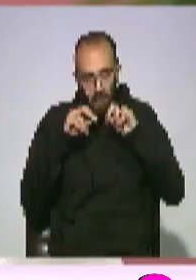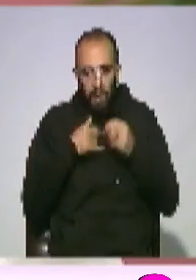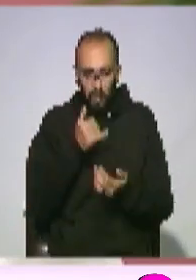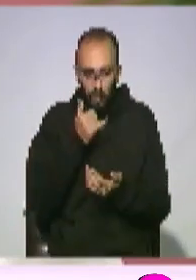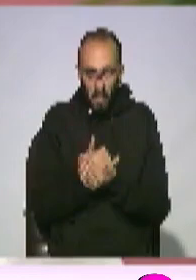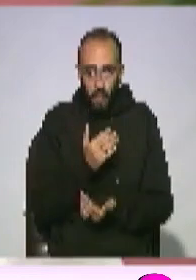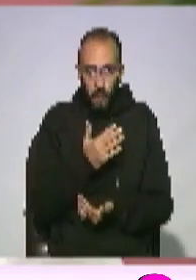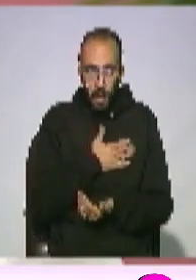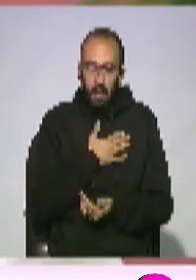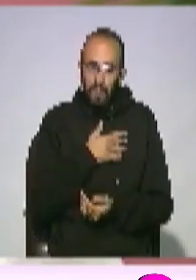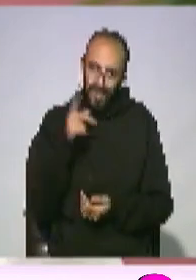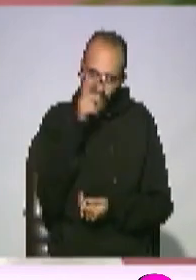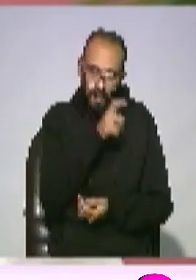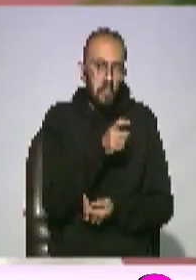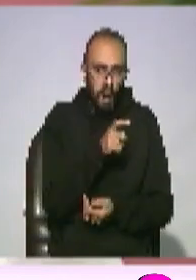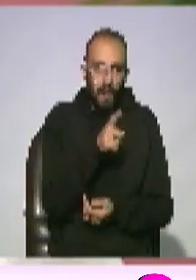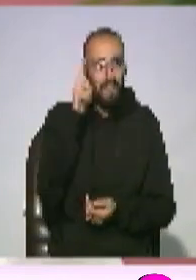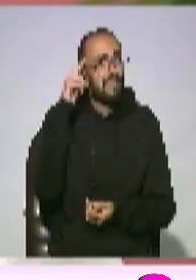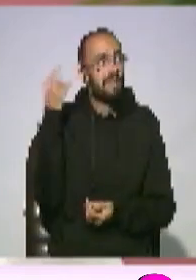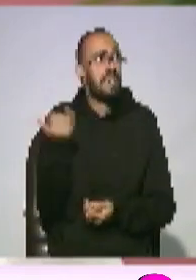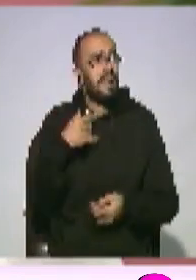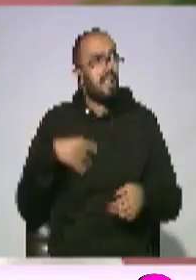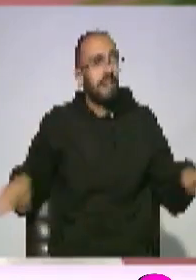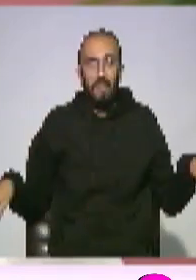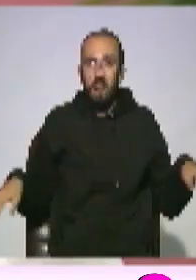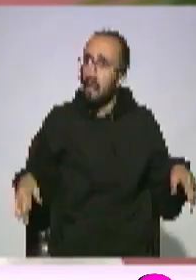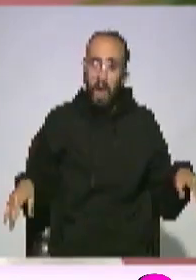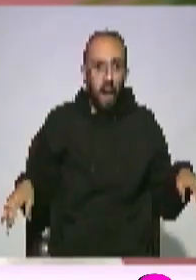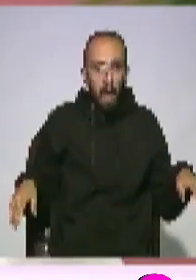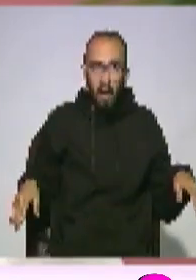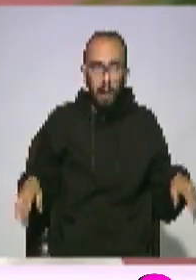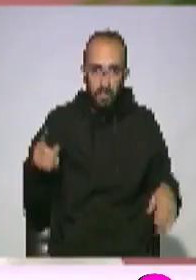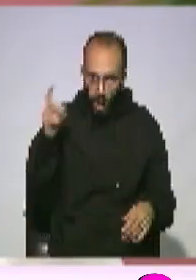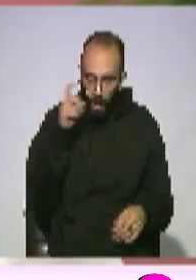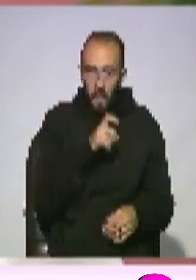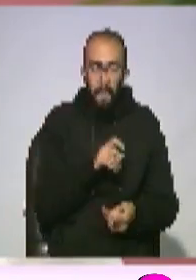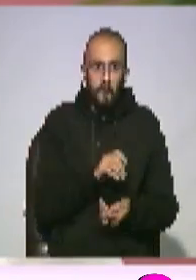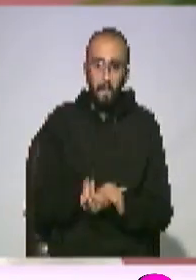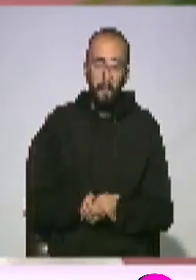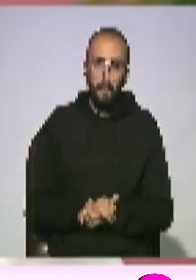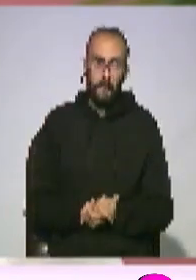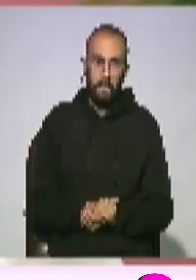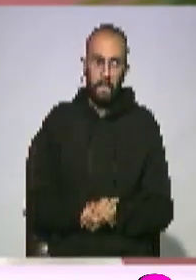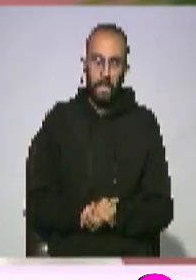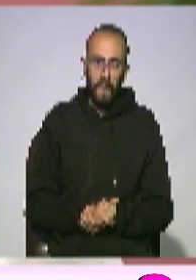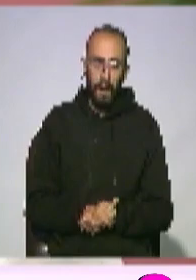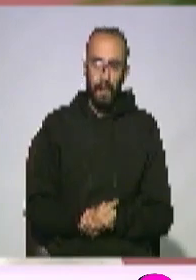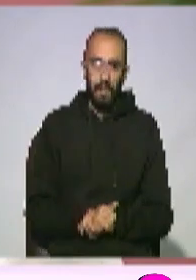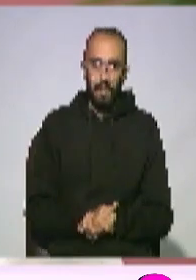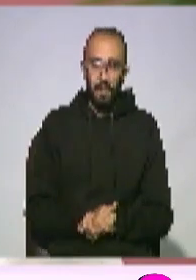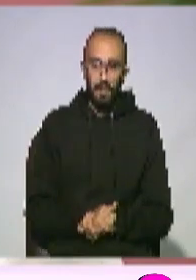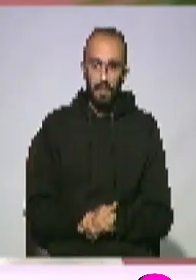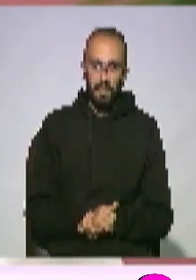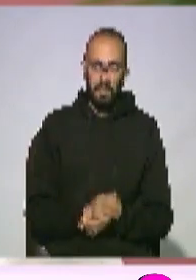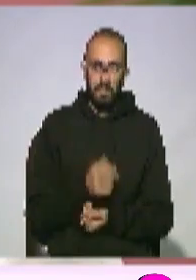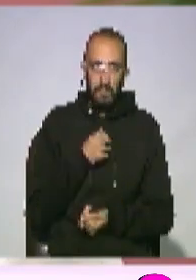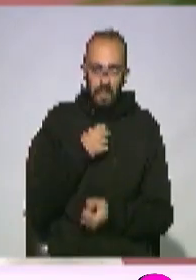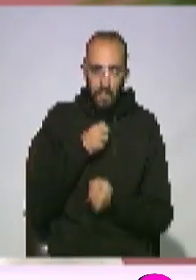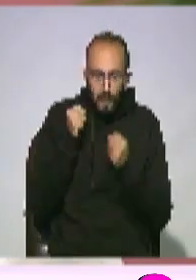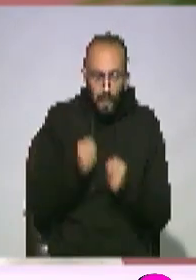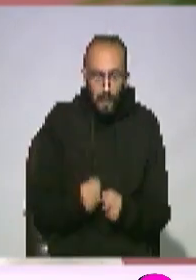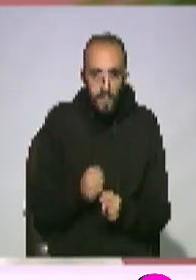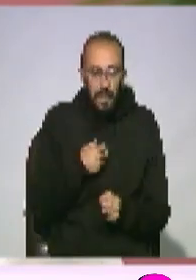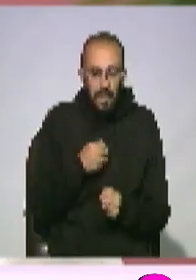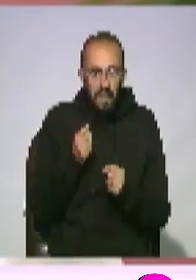مسؤوليتي بمجهود. طبعا مش هقول لك الام تقوم بالدورين وهي قاعده لطيفه. أيوة. لا هي بيبقى مجهود نفسي وذهني